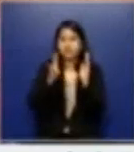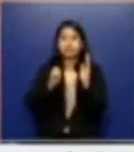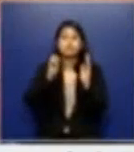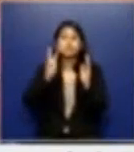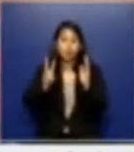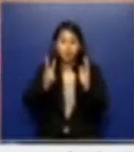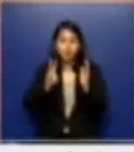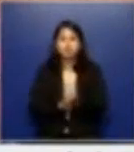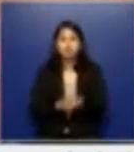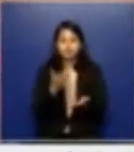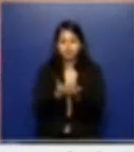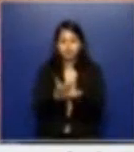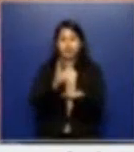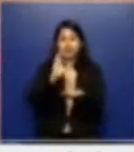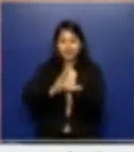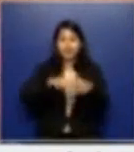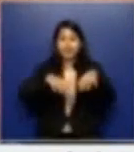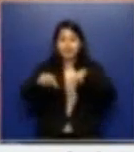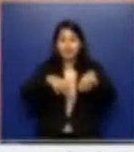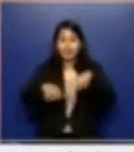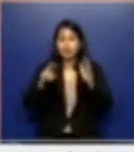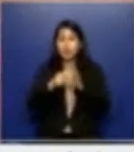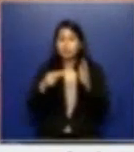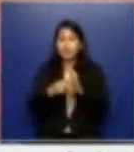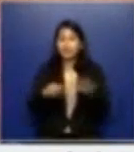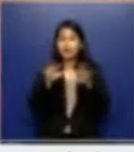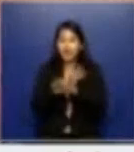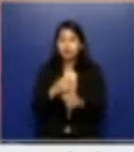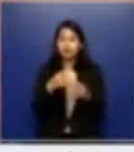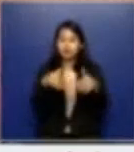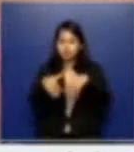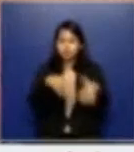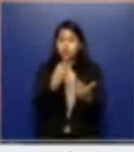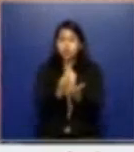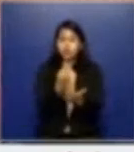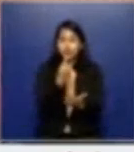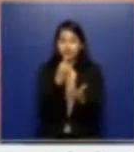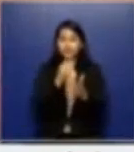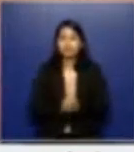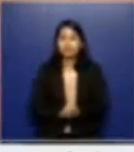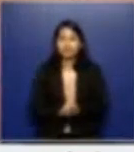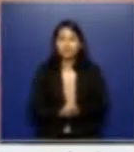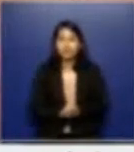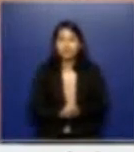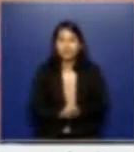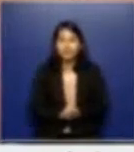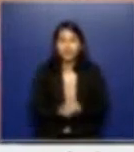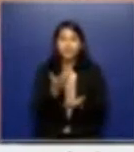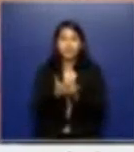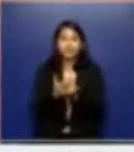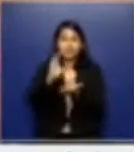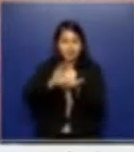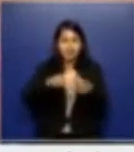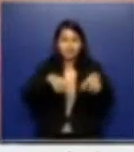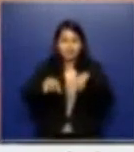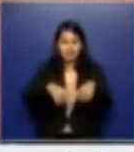การจัดสรรงบประมาณนี่ถือว่าเป็นสุดยอดของความเป็นผู้แทนราษฎรส่วนแล้วการจัดสรรงบประมาณนี่ก็มีผิดบ้